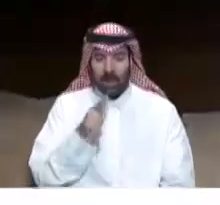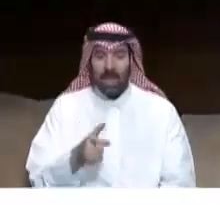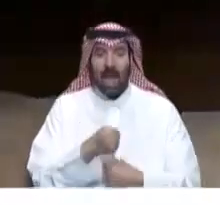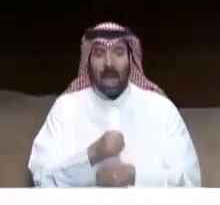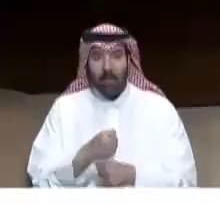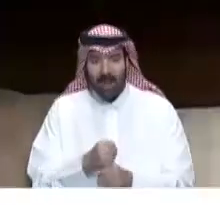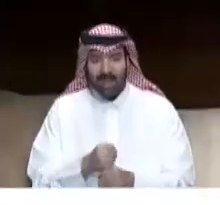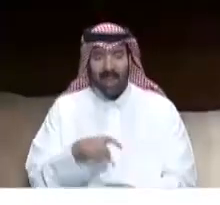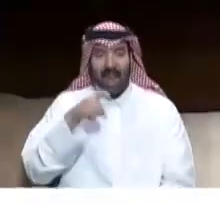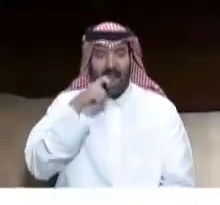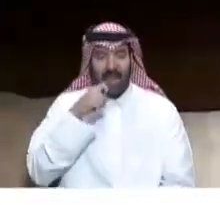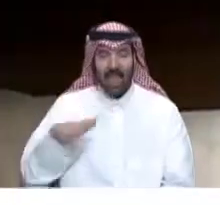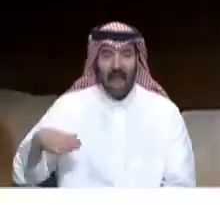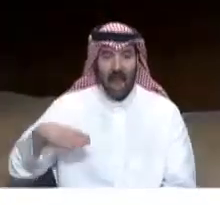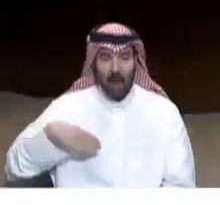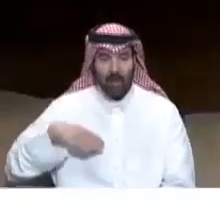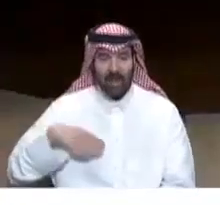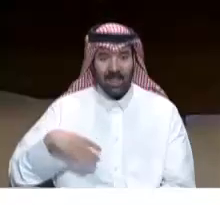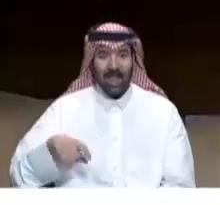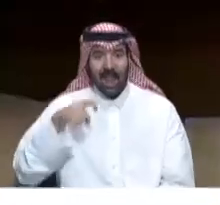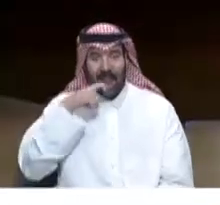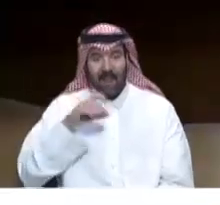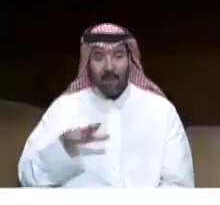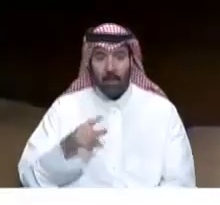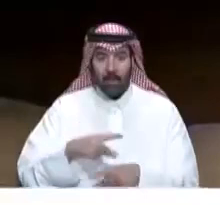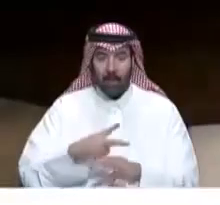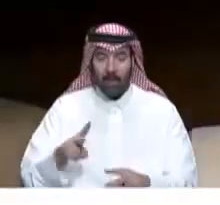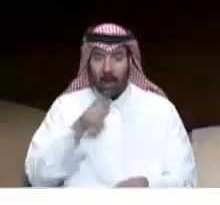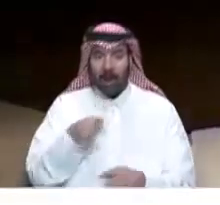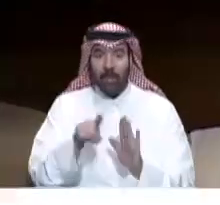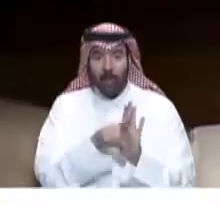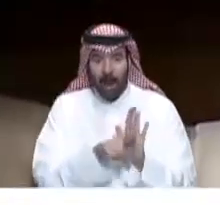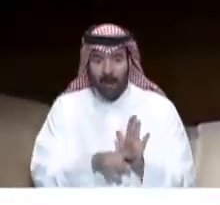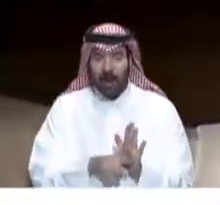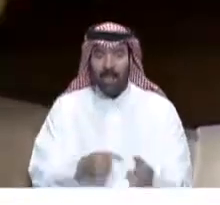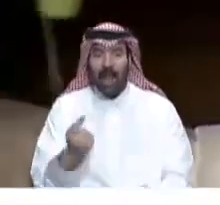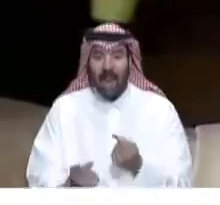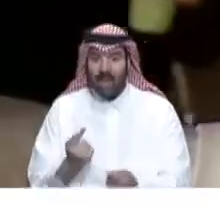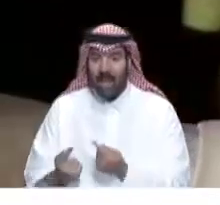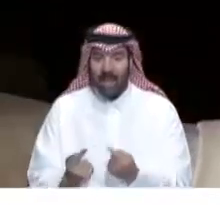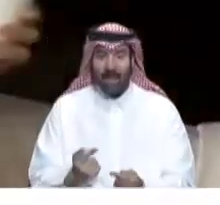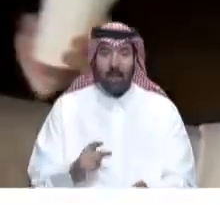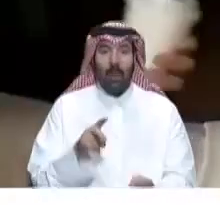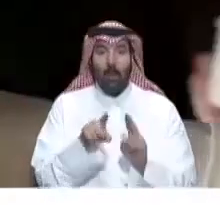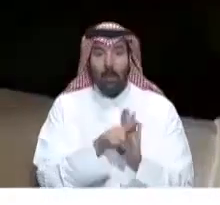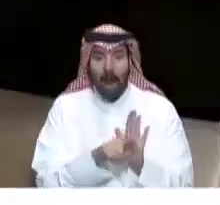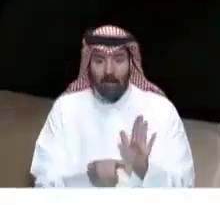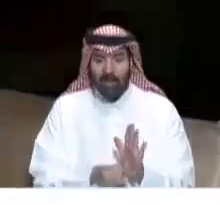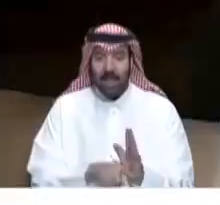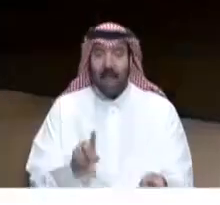أمانة حائل بتوجيه من سعادة أمين المنطقة المهندس سلطان الزايدي بأن تفعل عدد من الحدائق والمرافق الهامة